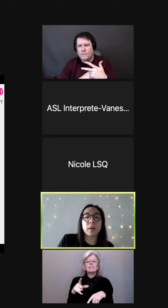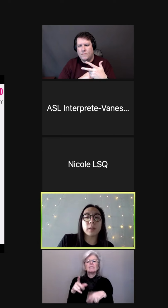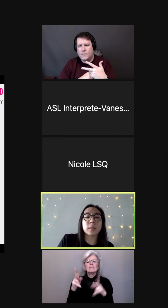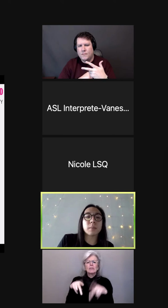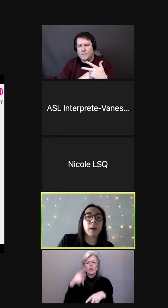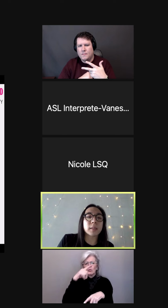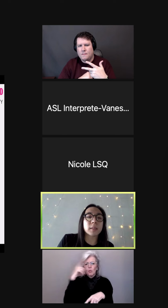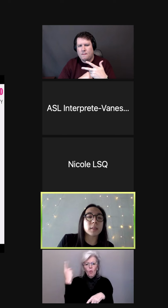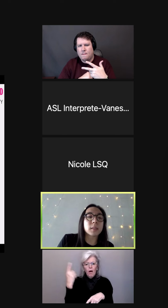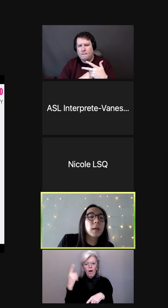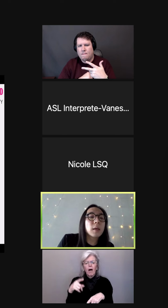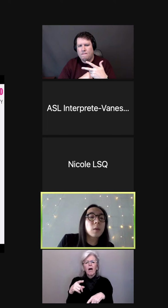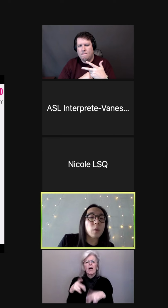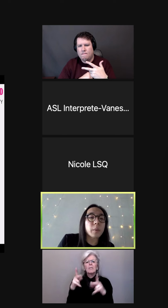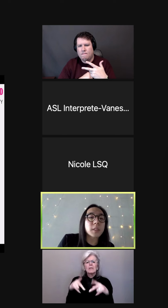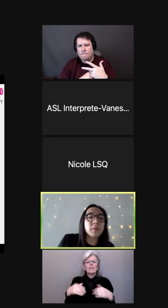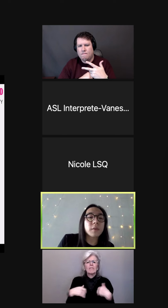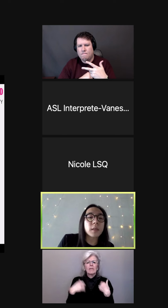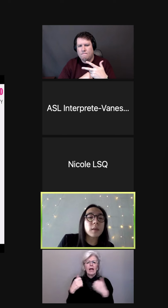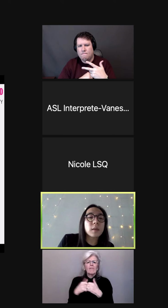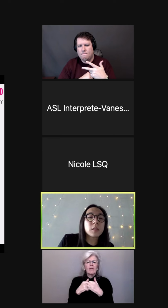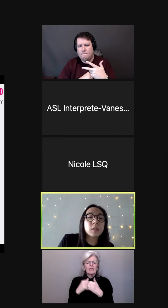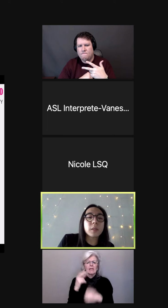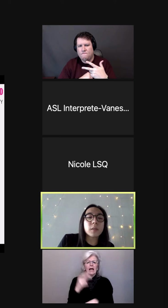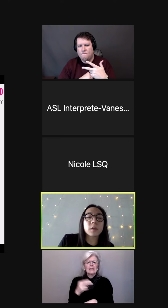les personnes vivant avec handicap.